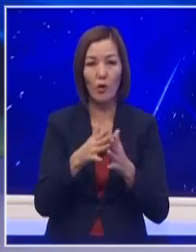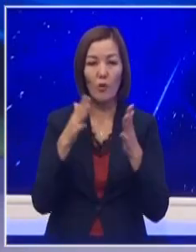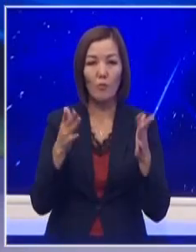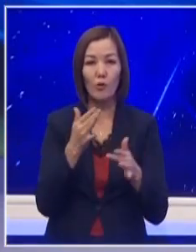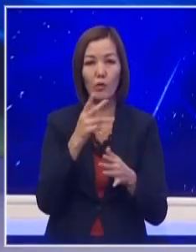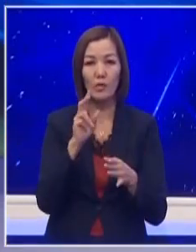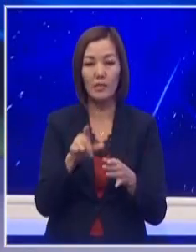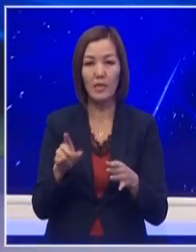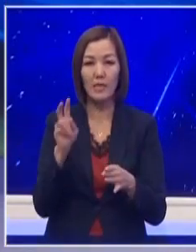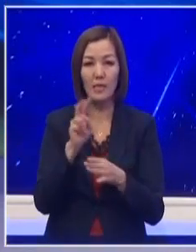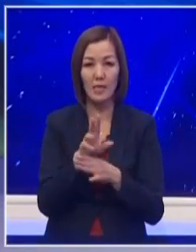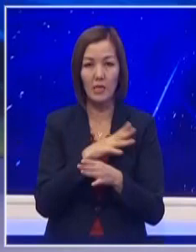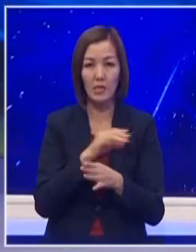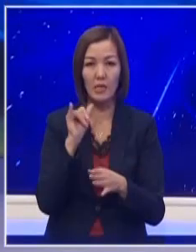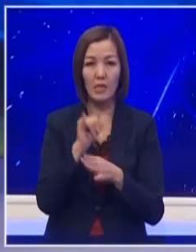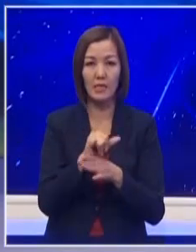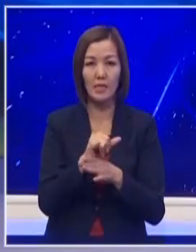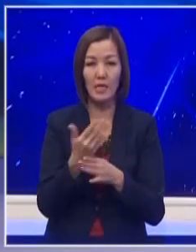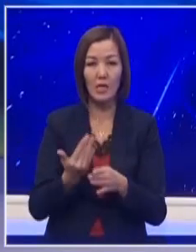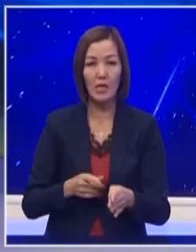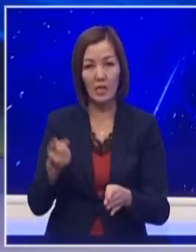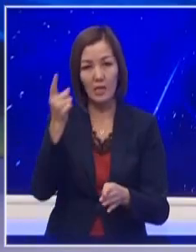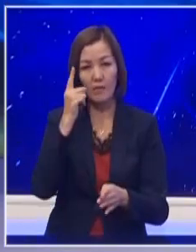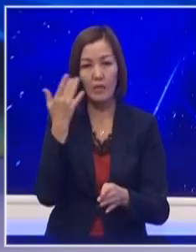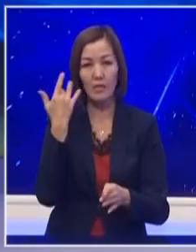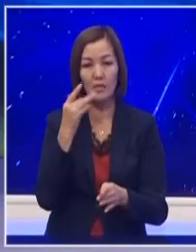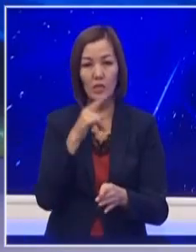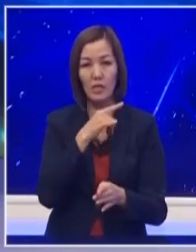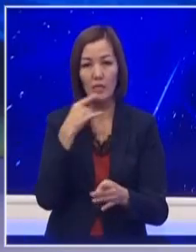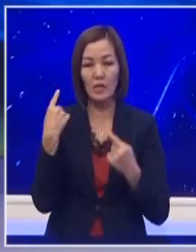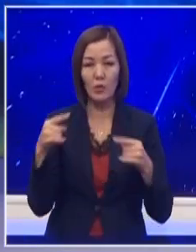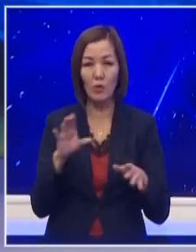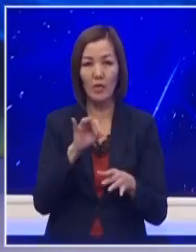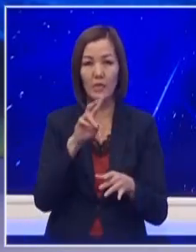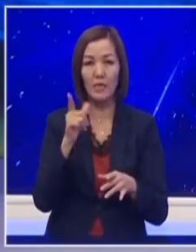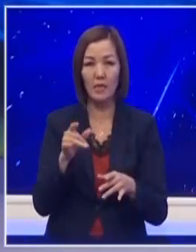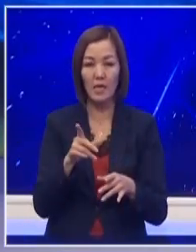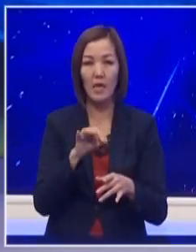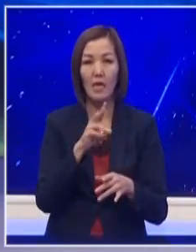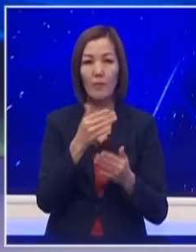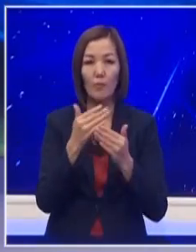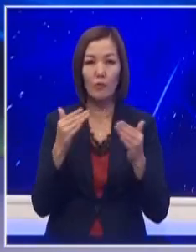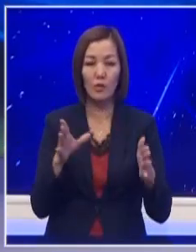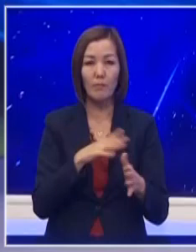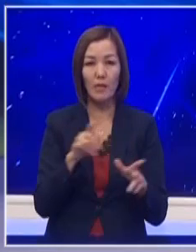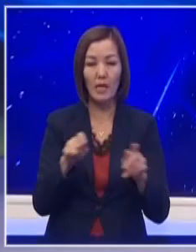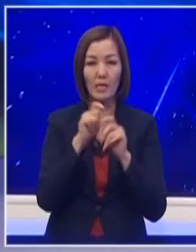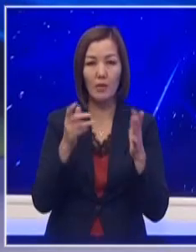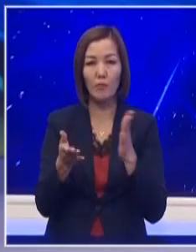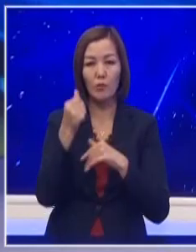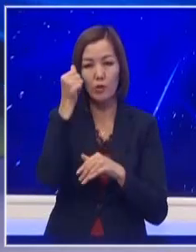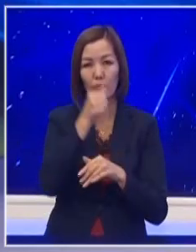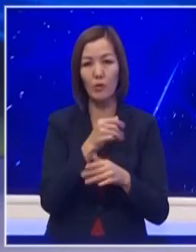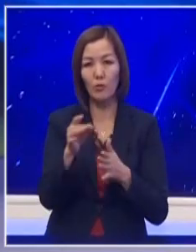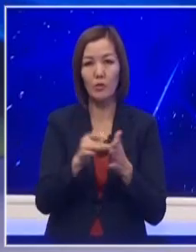них иностранные граждане среди гостей жители Германии США а также России и других стран СНГ лепсинский музей был открыт в прошлом